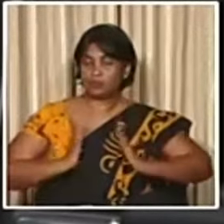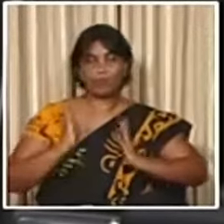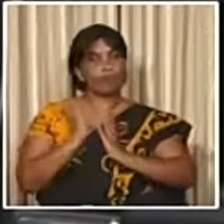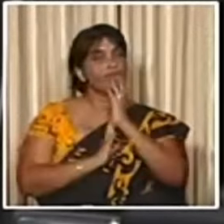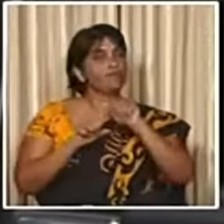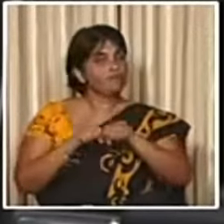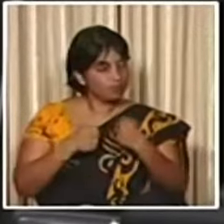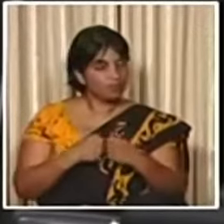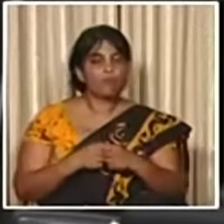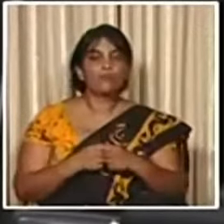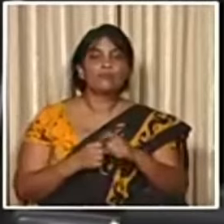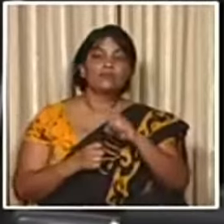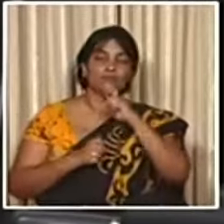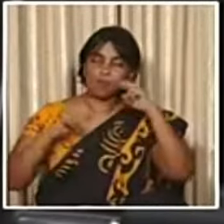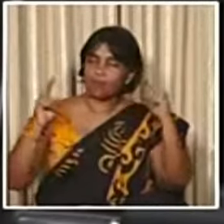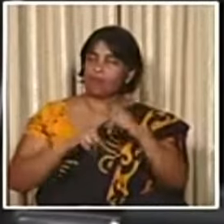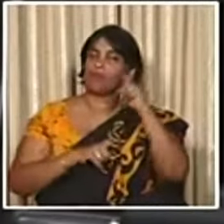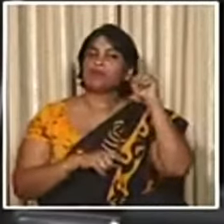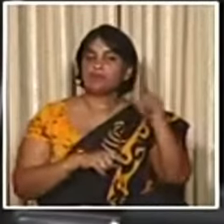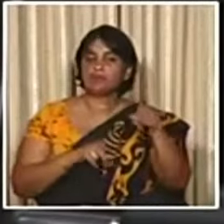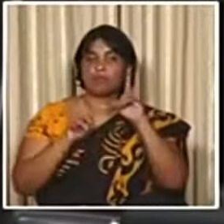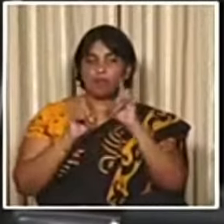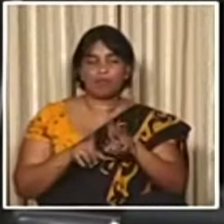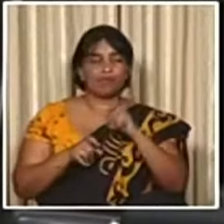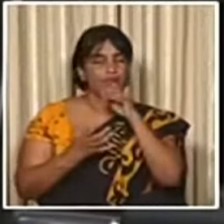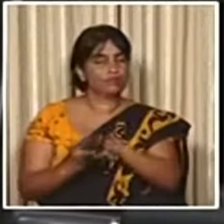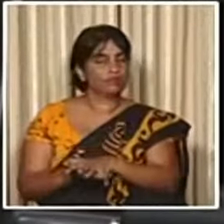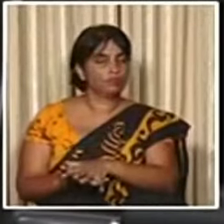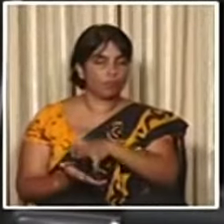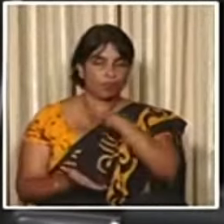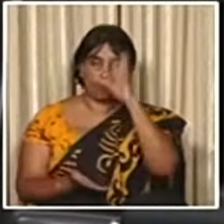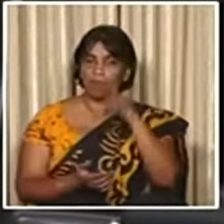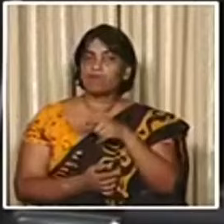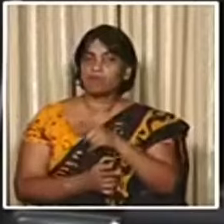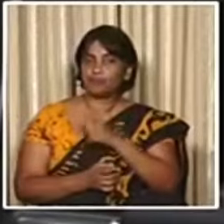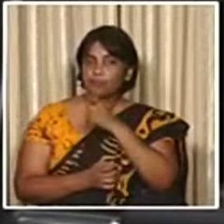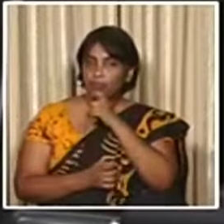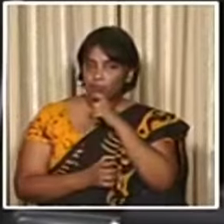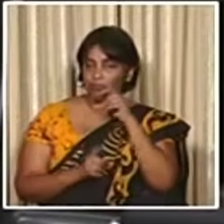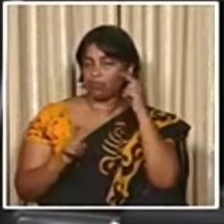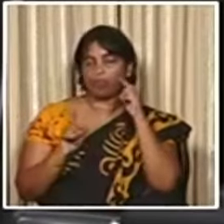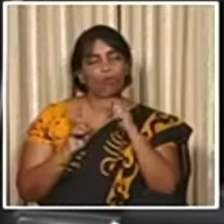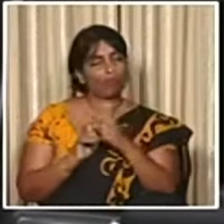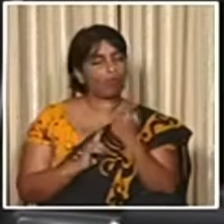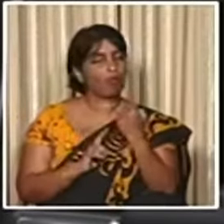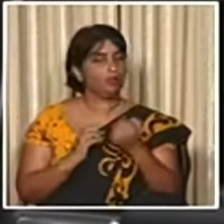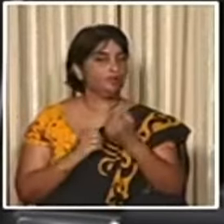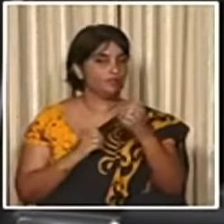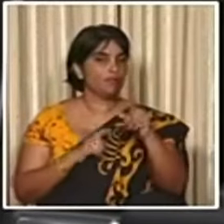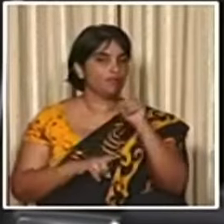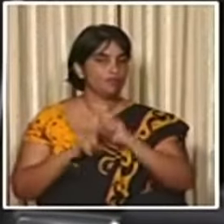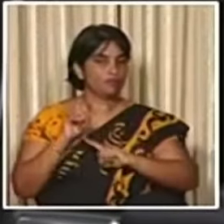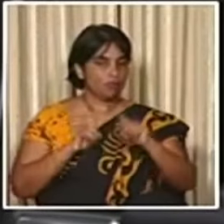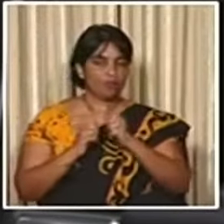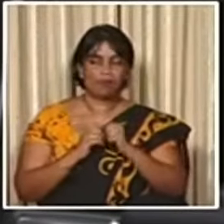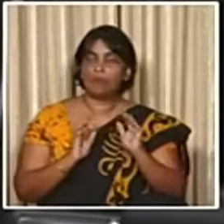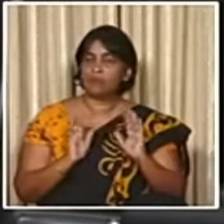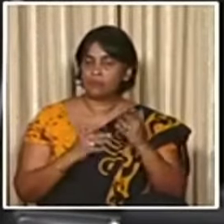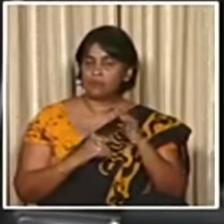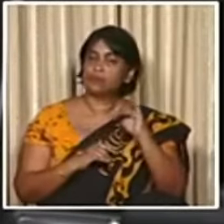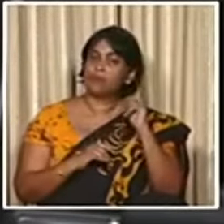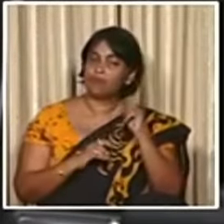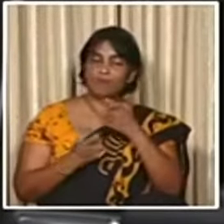වීම නඩු තියෙන ඒක අහන්නත් ඕන ශ්‍රේෂ්ඨාධිකරණේ. එහෙම තමයි මේ නඩු ගොඩ ගැහිලා තියෙන්නේ. ඒක නිසා මේ අධිකරණ බලය පිළිබඳව ඉදිරියේදී අපි කතිකාවතක් ආරම්භ